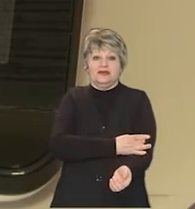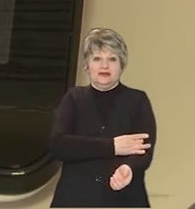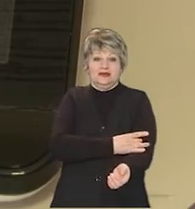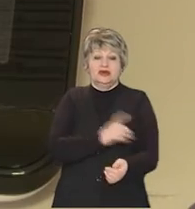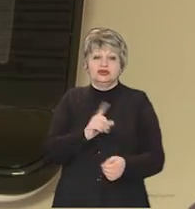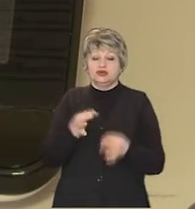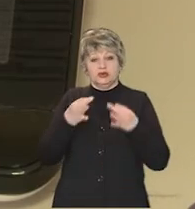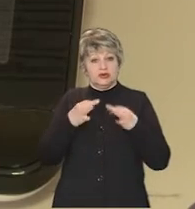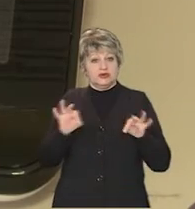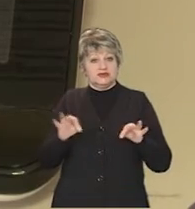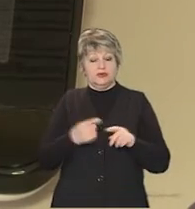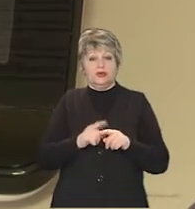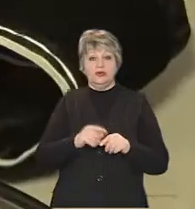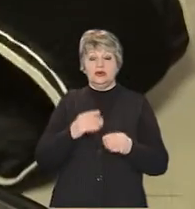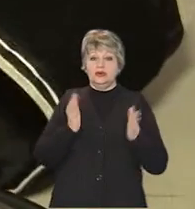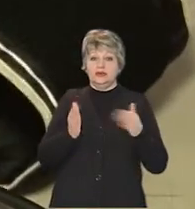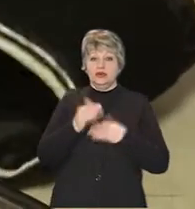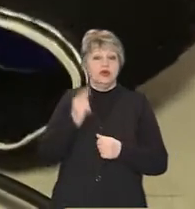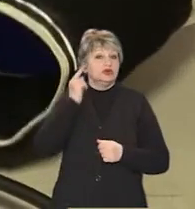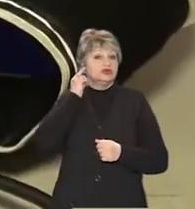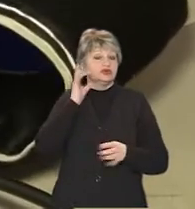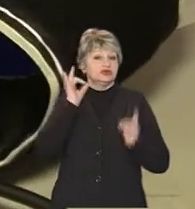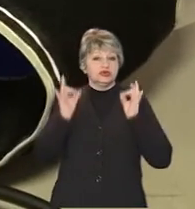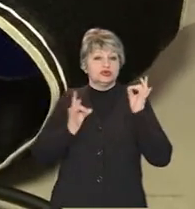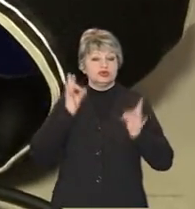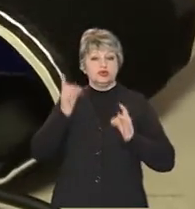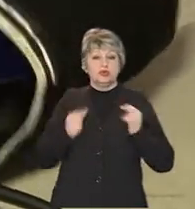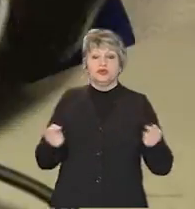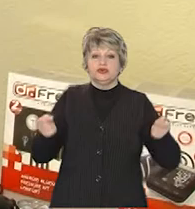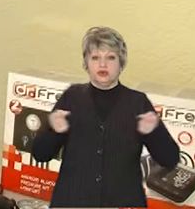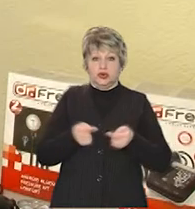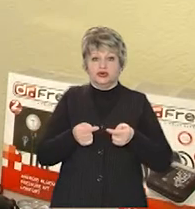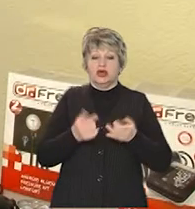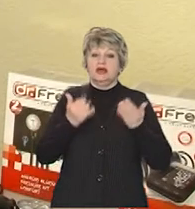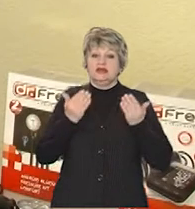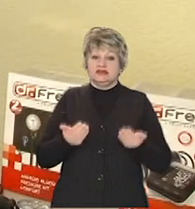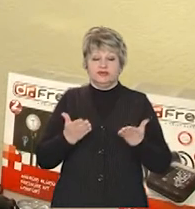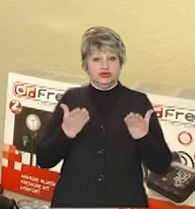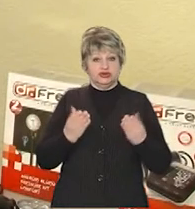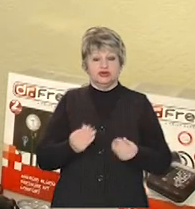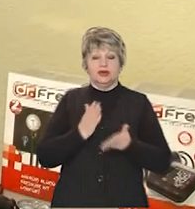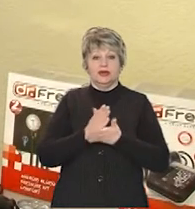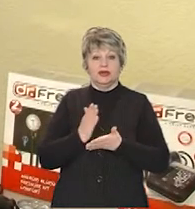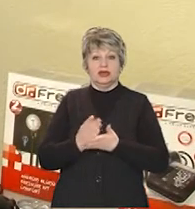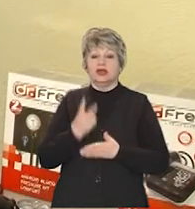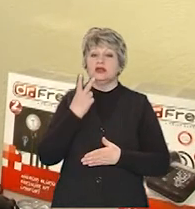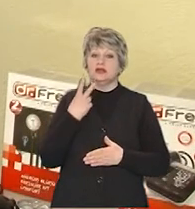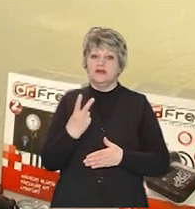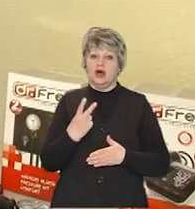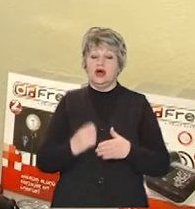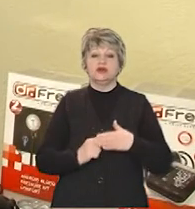плечову артерію, що дозволило приладу чути шум більш точно. На сьогоднішній день существує